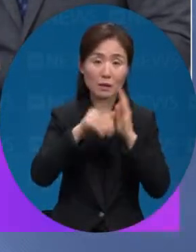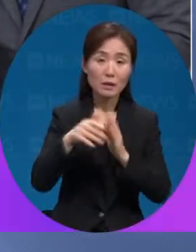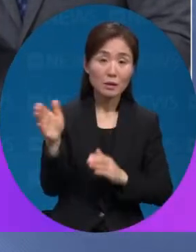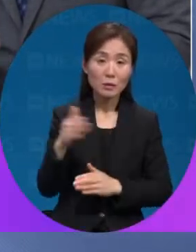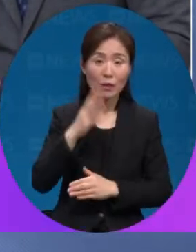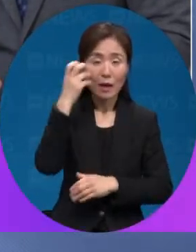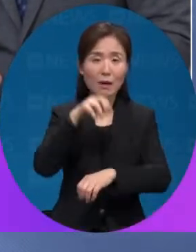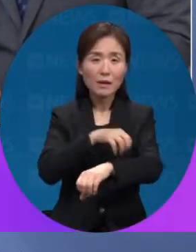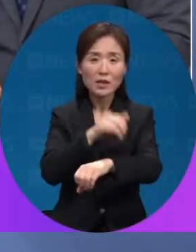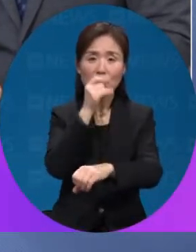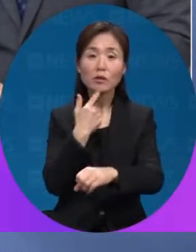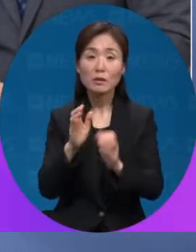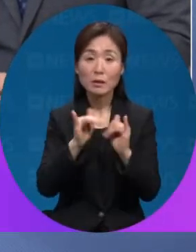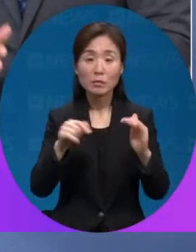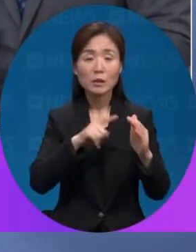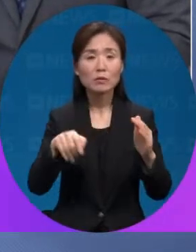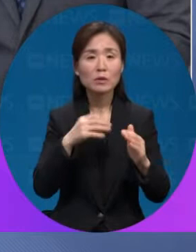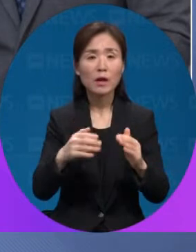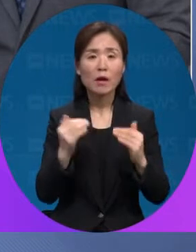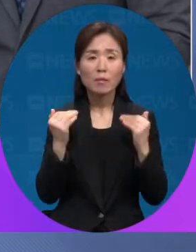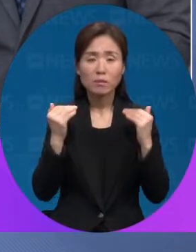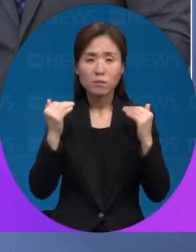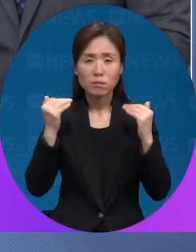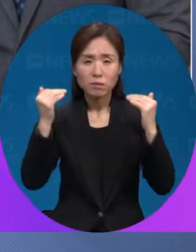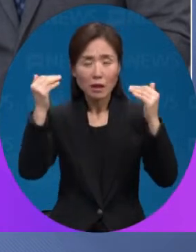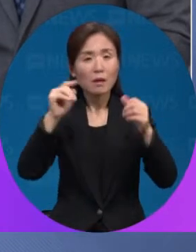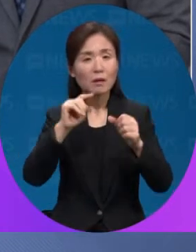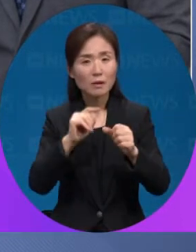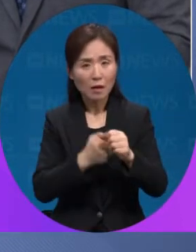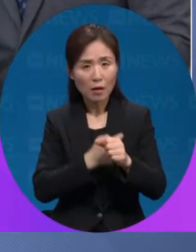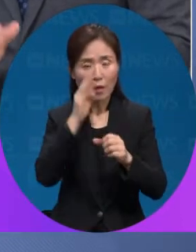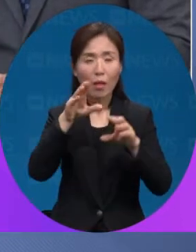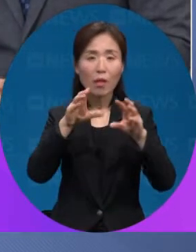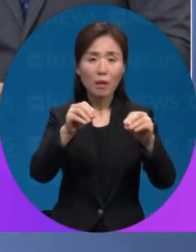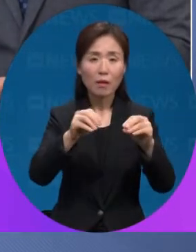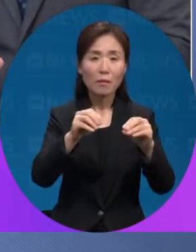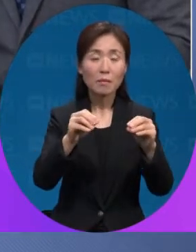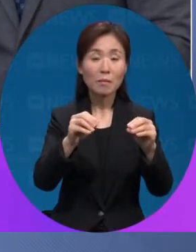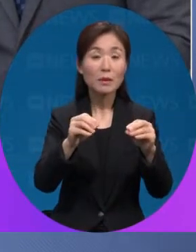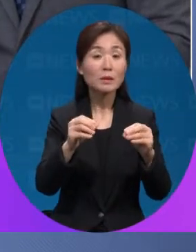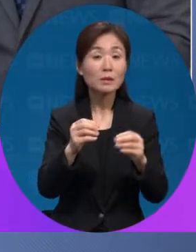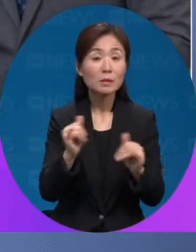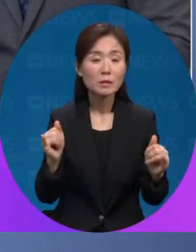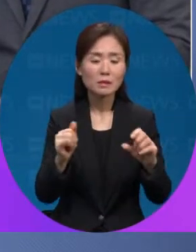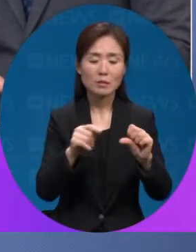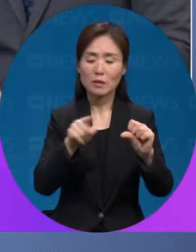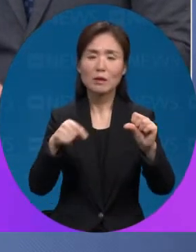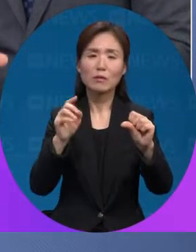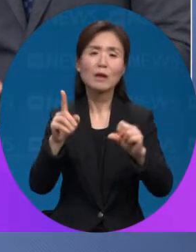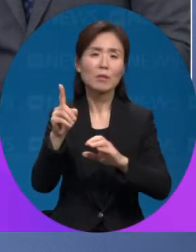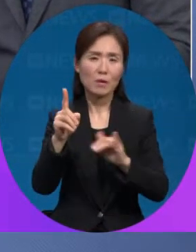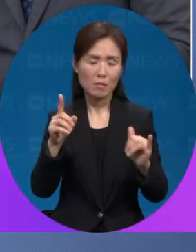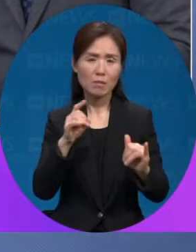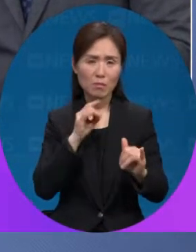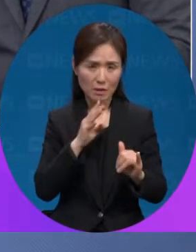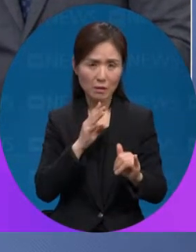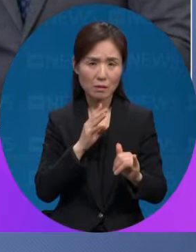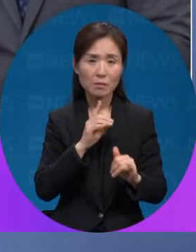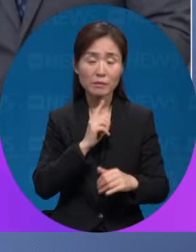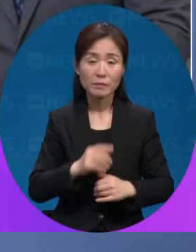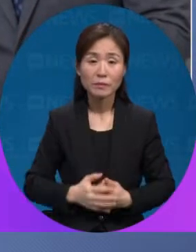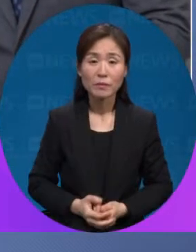얘기가 있었던 사람 중에서 어른이 되면서 이게 나은 경우는 5명 가운데 1명 정도 밖에 되지 않았다고